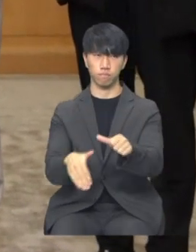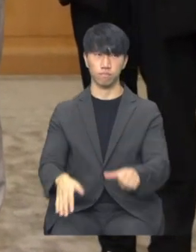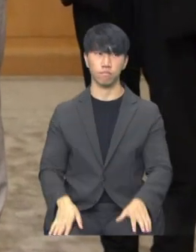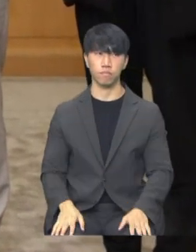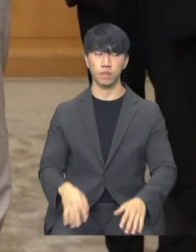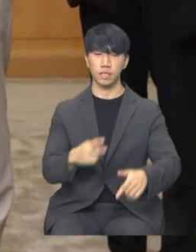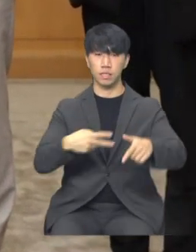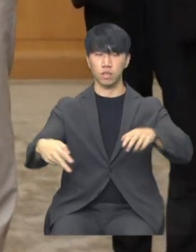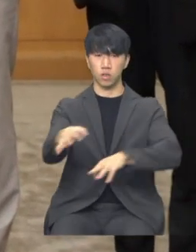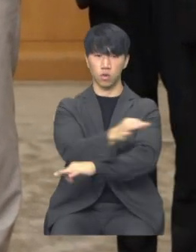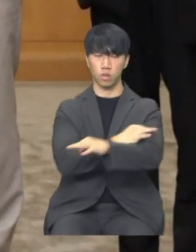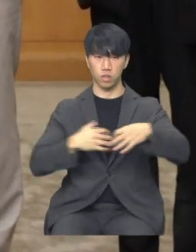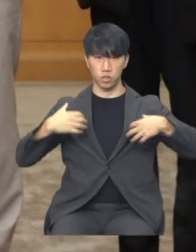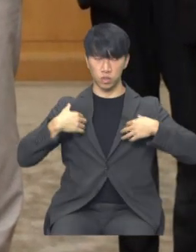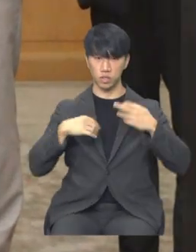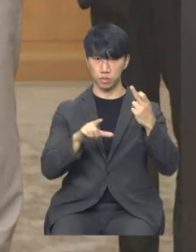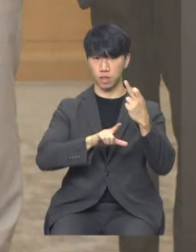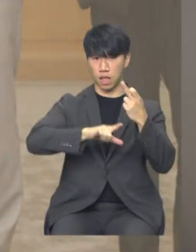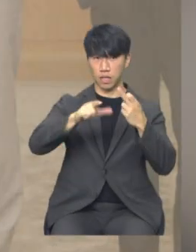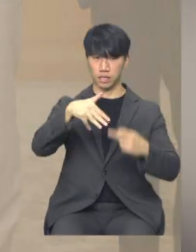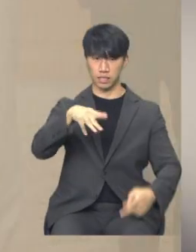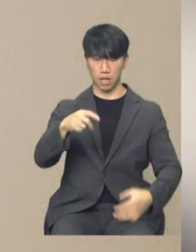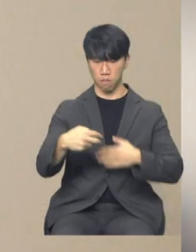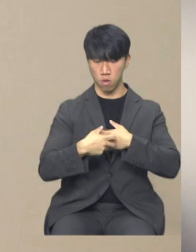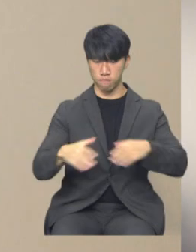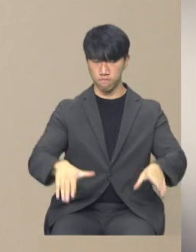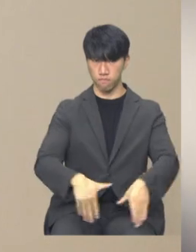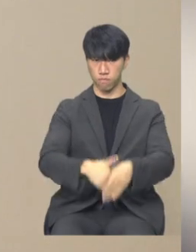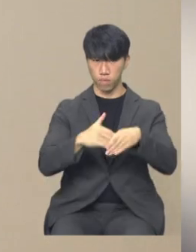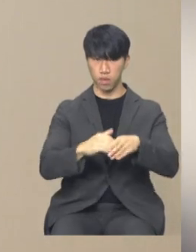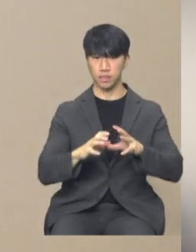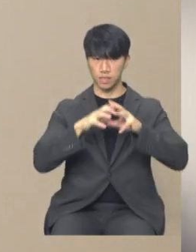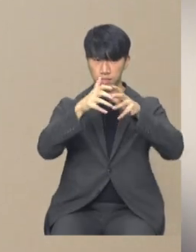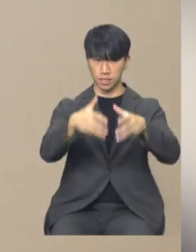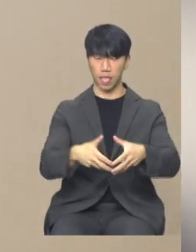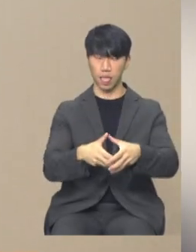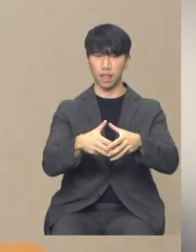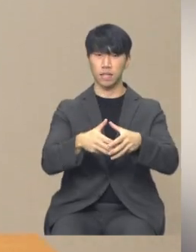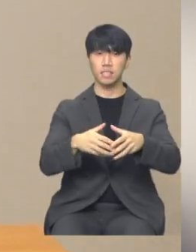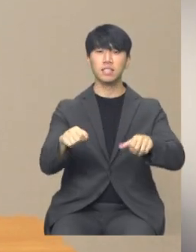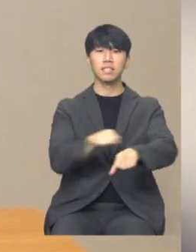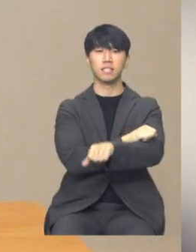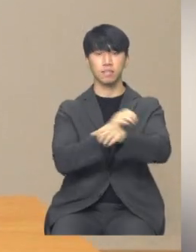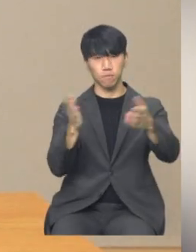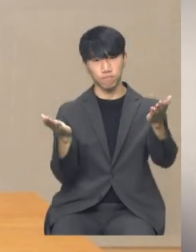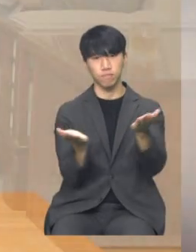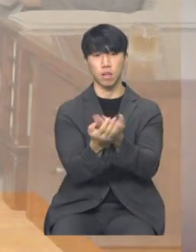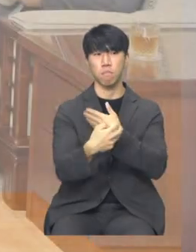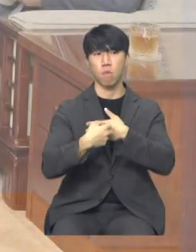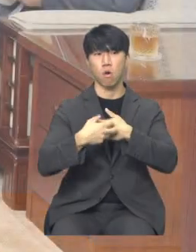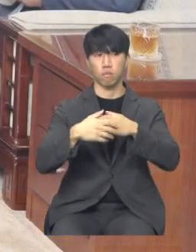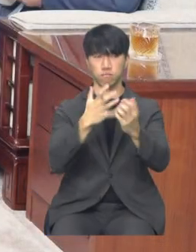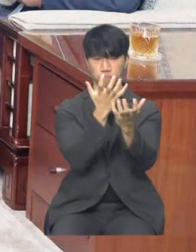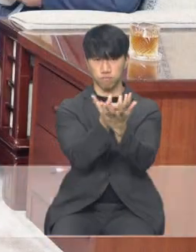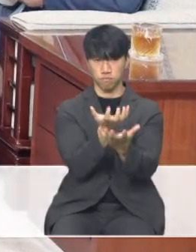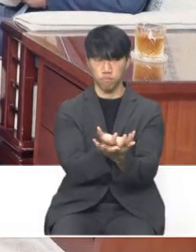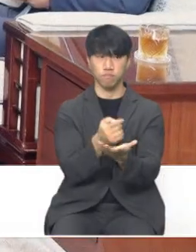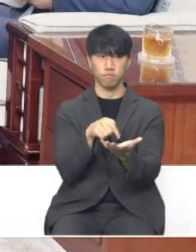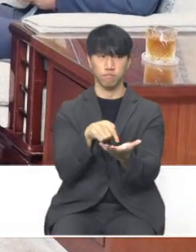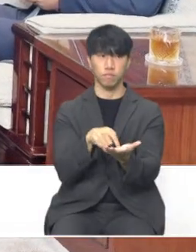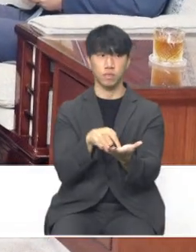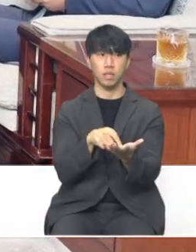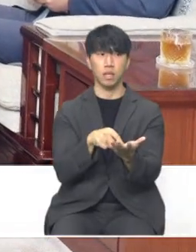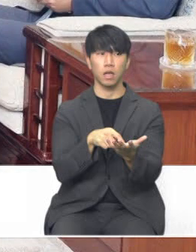인천경제청이 지난 12일 차병원과 체결한 글로벌 특화병원 유치 양해각서, 송도국제병원